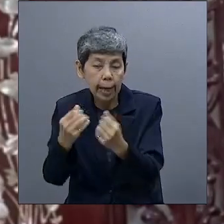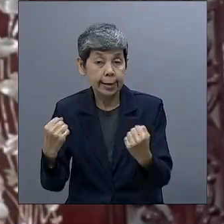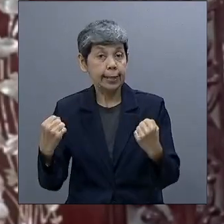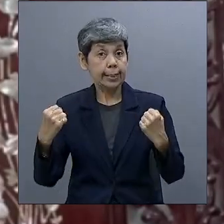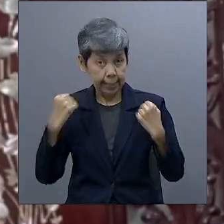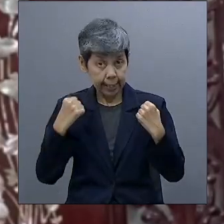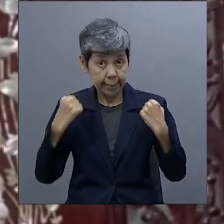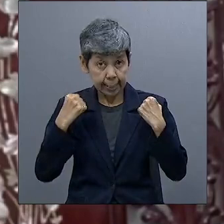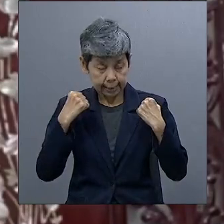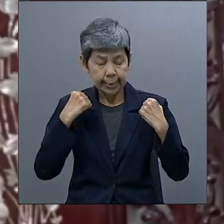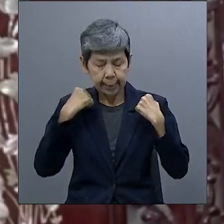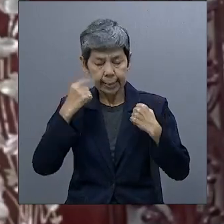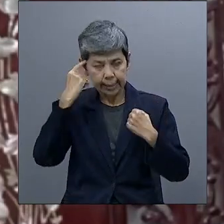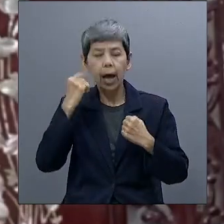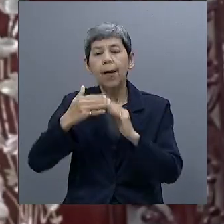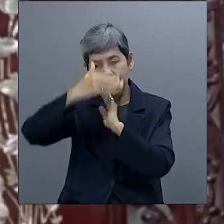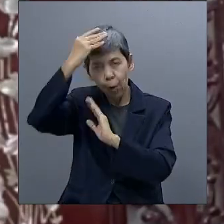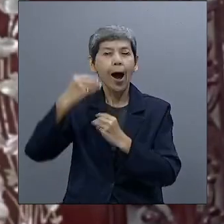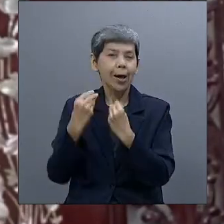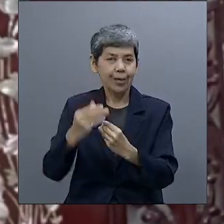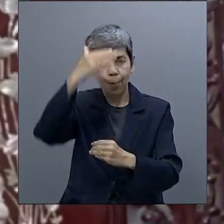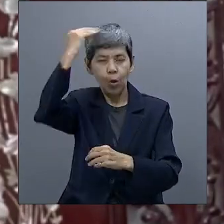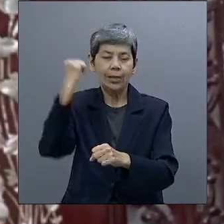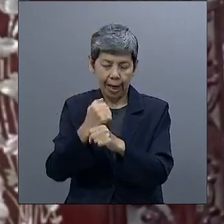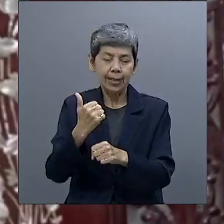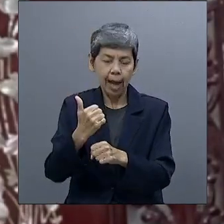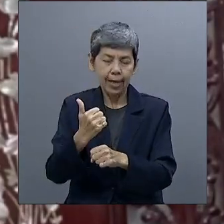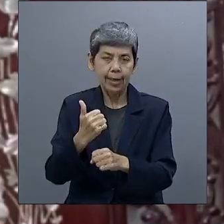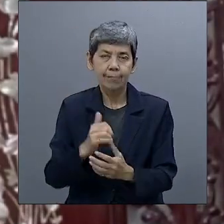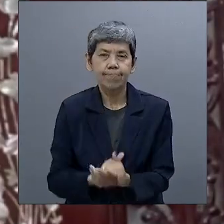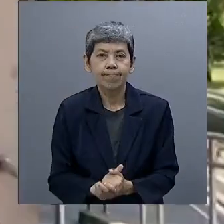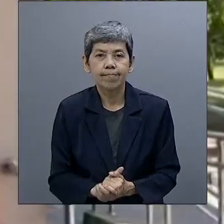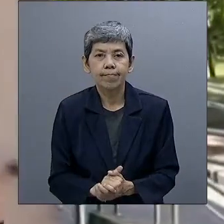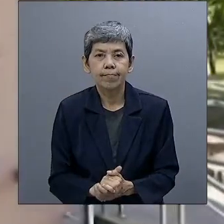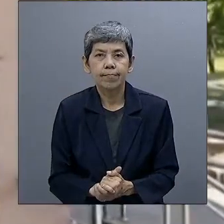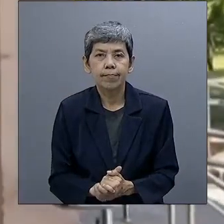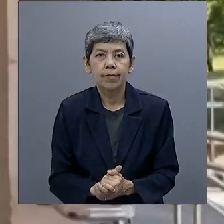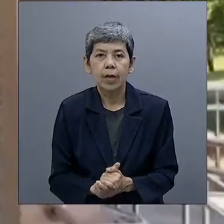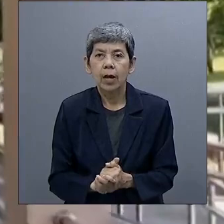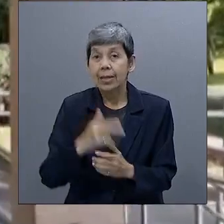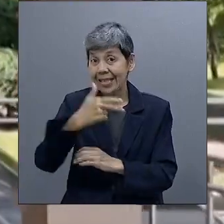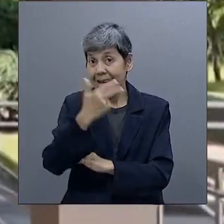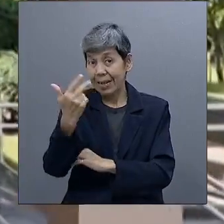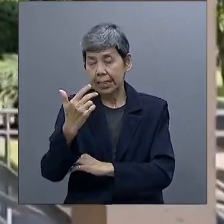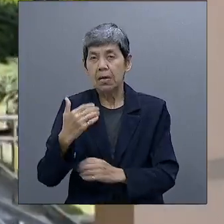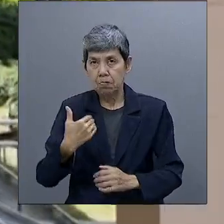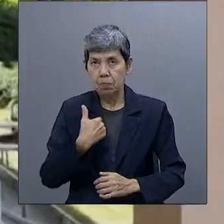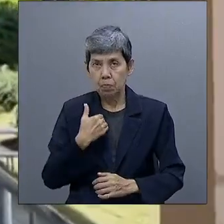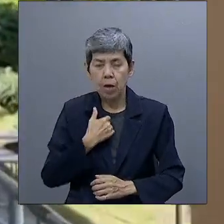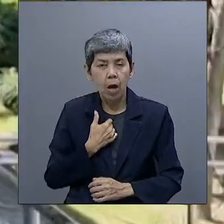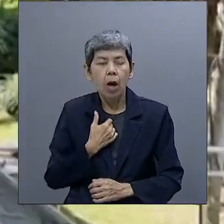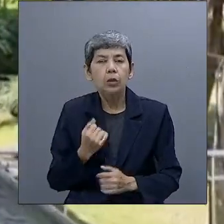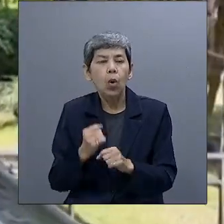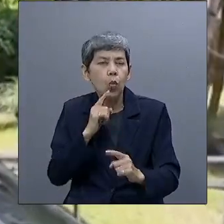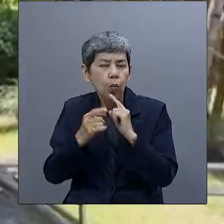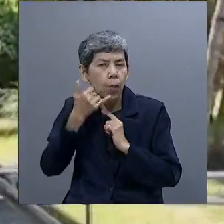ขึ้นและอาตมาก็จะอุปสมบทให้เขาในลำดับต่อไปครับ ทีมข่าวไม่ได้นิ่งนอนใจนะคะประสานไปยังนาง